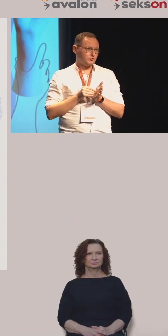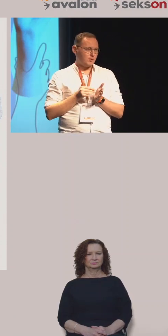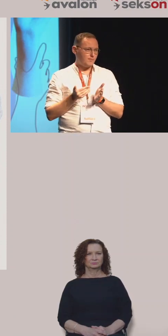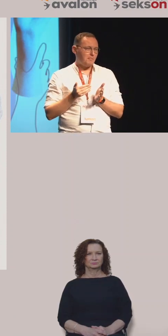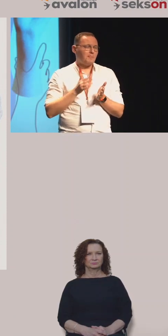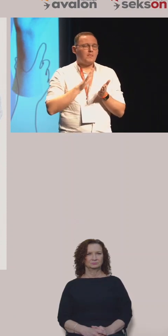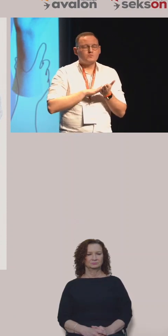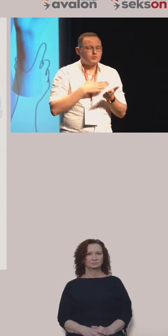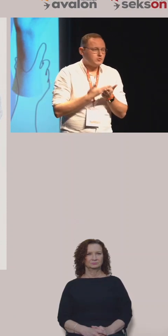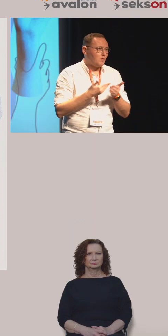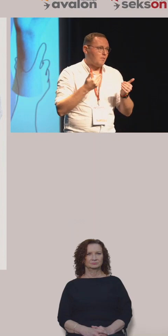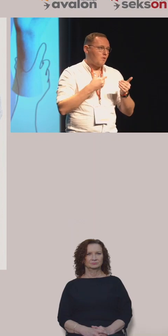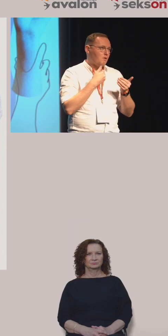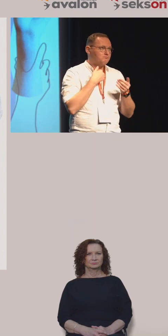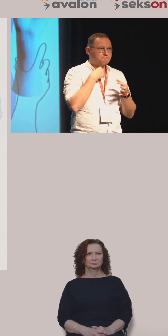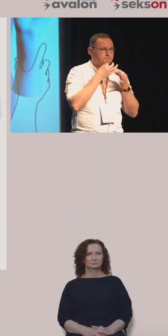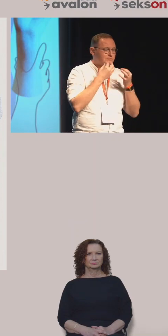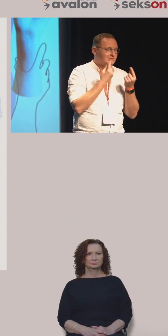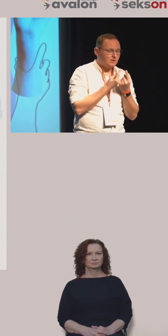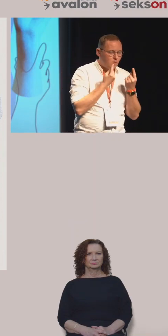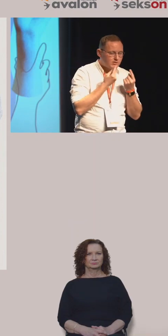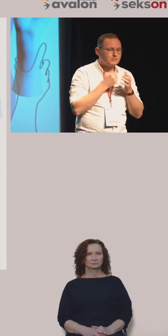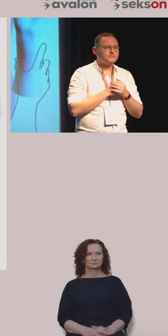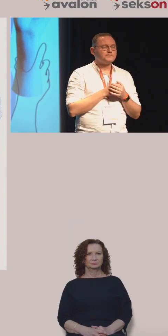głusi mają swoje potrzeby.